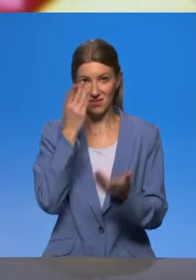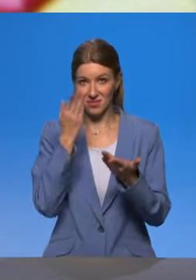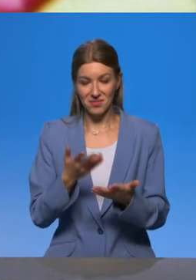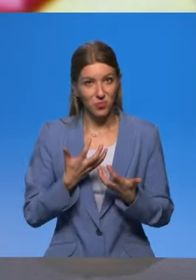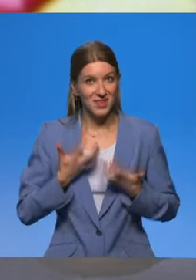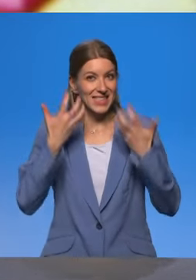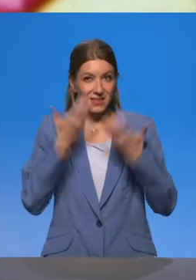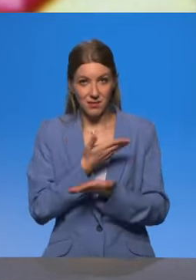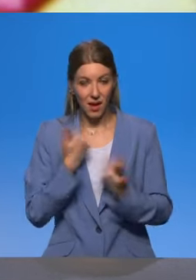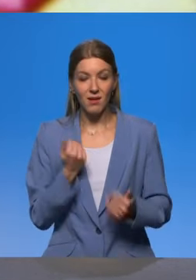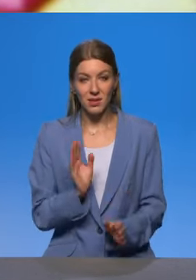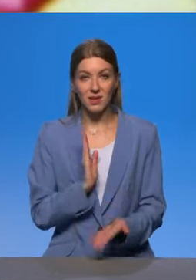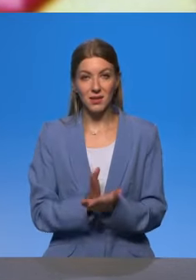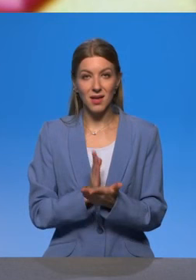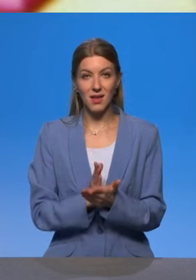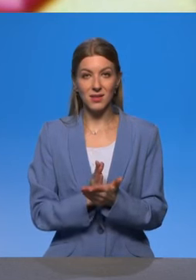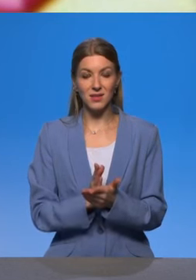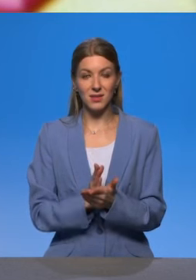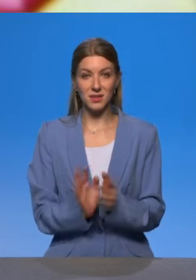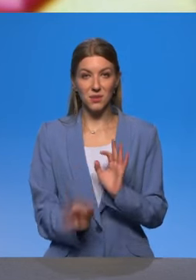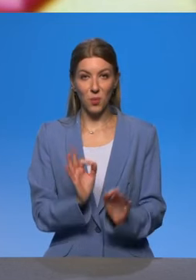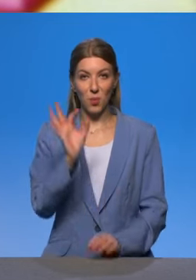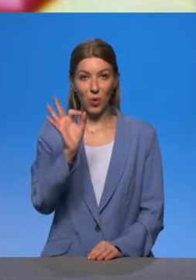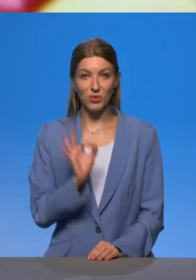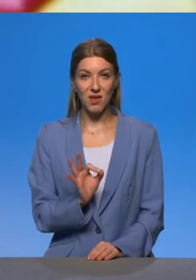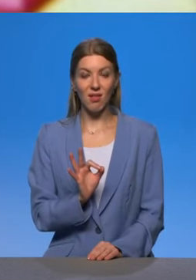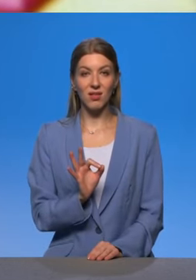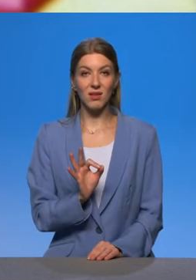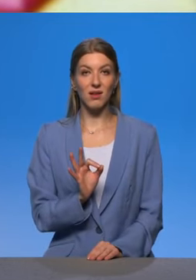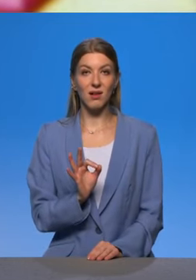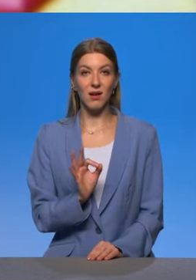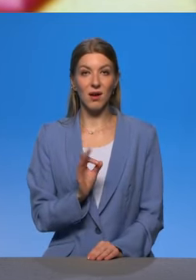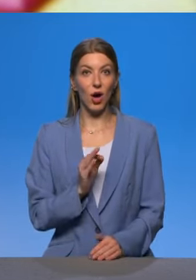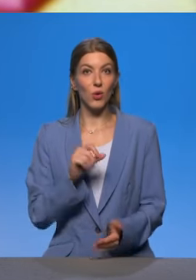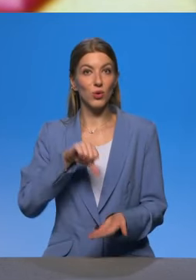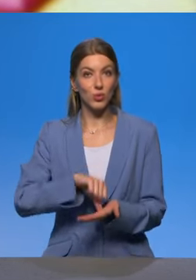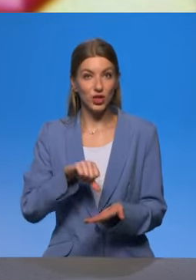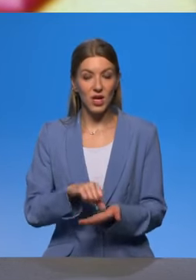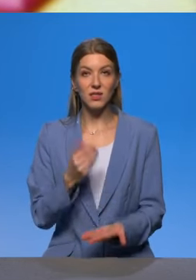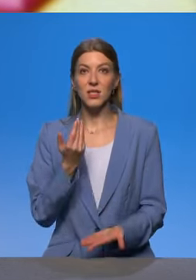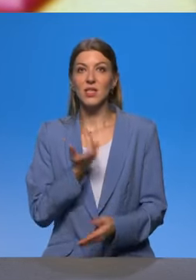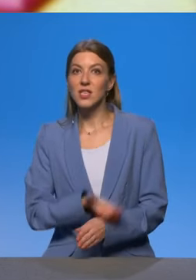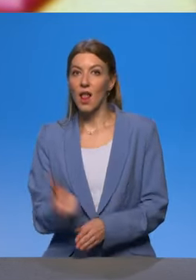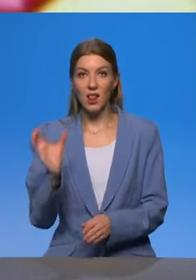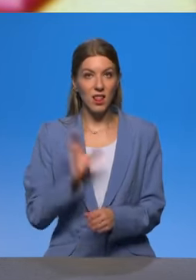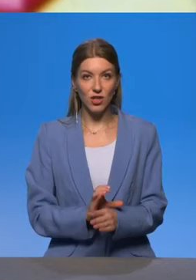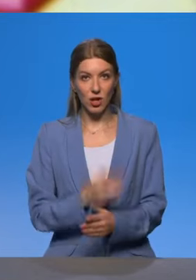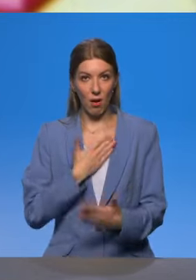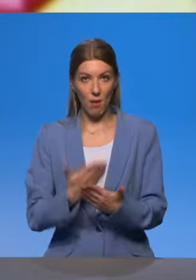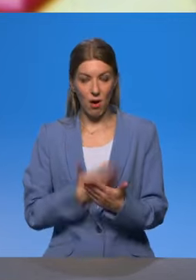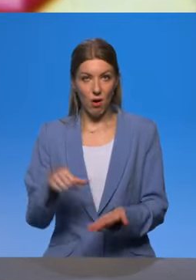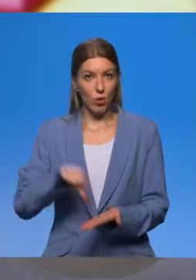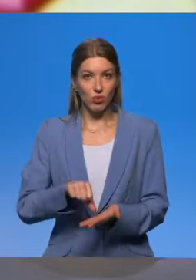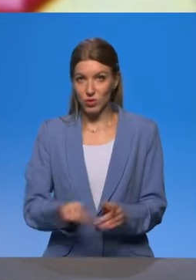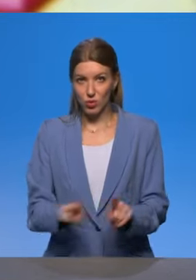потому что есть здравый процент вот этой вовлеченности и лояльности, потому что, конечно, слишком лояльные и вовлеченные, это тоже не очень хорошо, потому что это